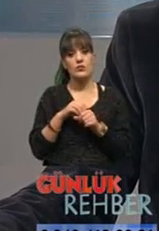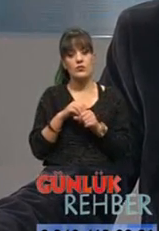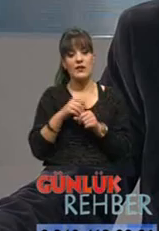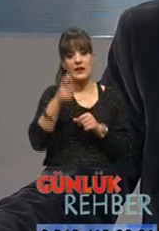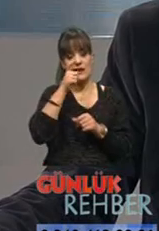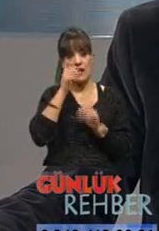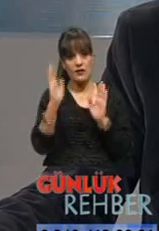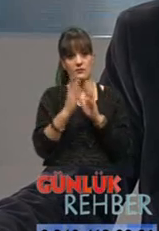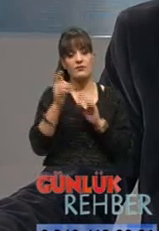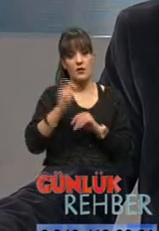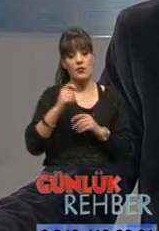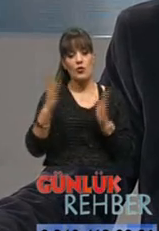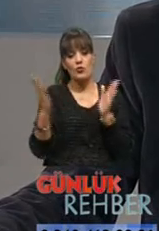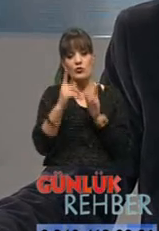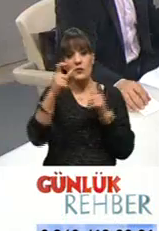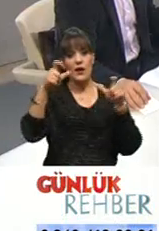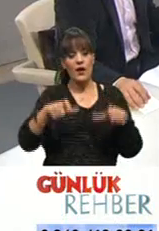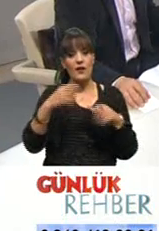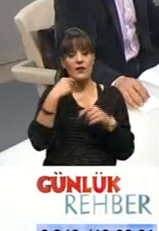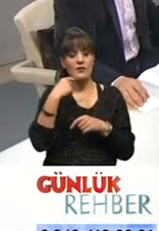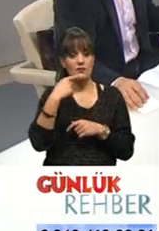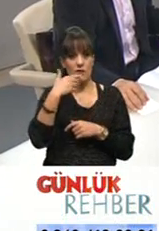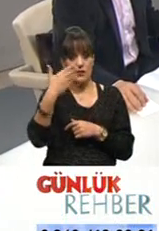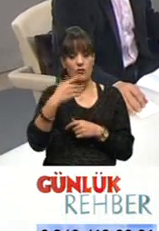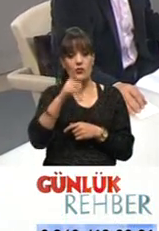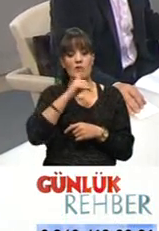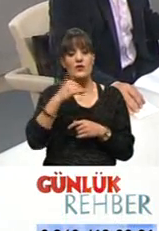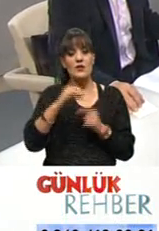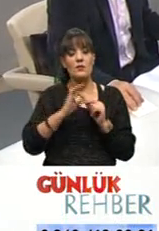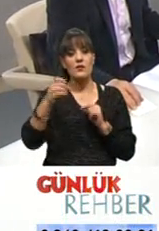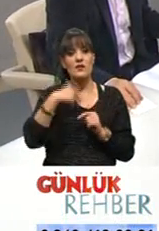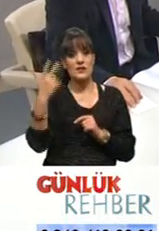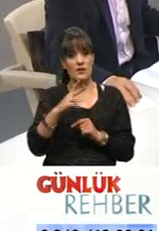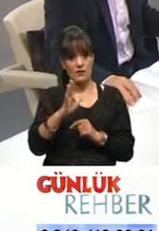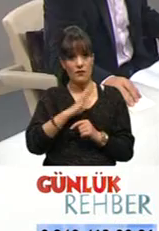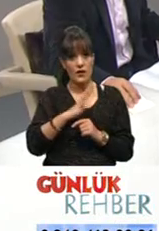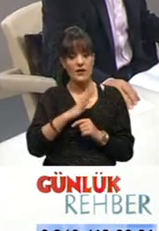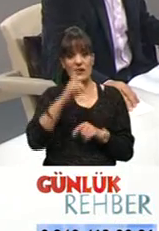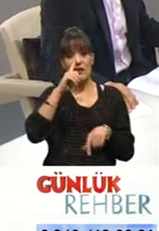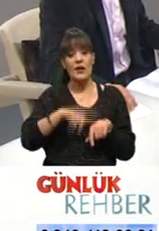evet. adapte olabilsin. Yani küçük bir alandan söz ediyoruz. Tabii şimdi, tabii küçük bir alanda 100 kilometreyi bulan süratler var. Yani